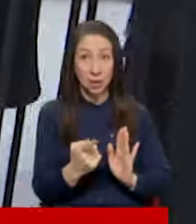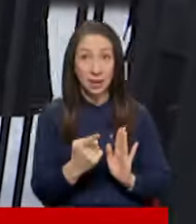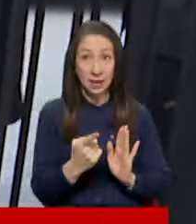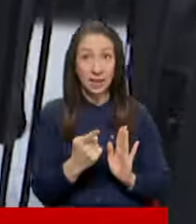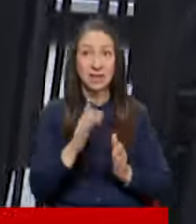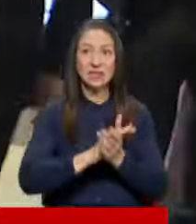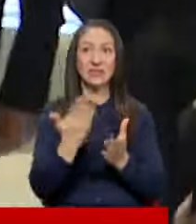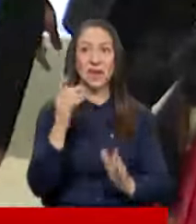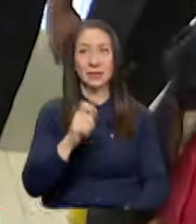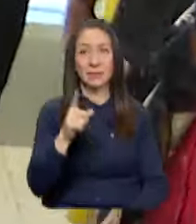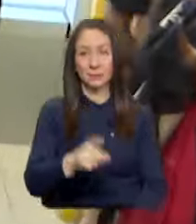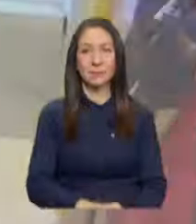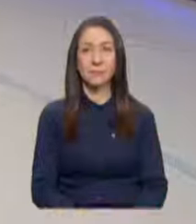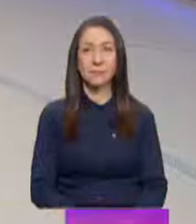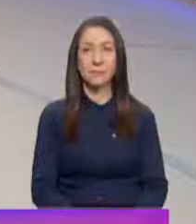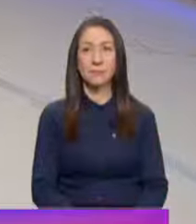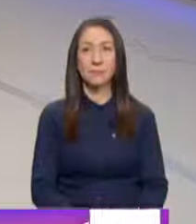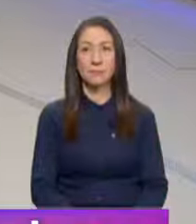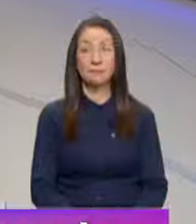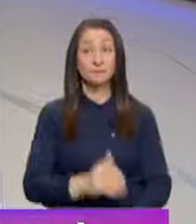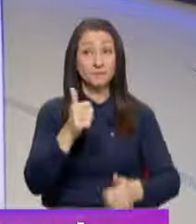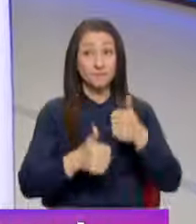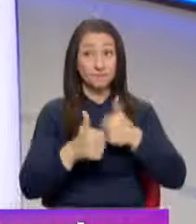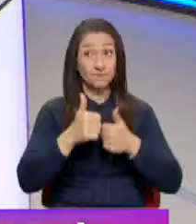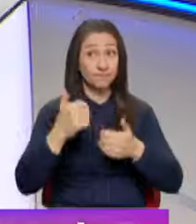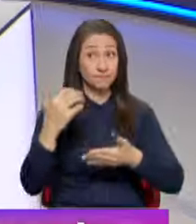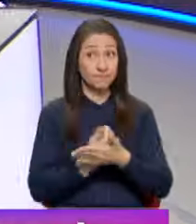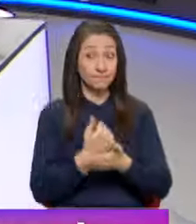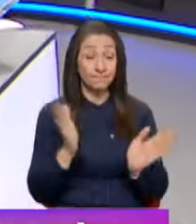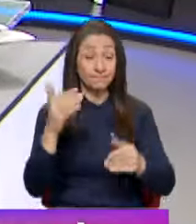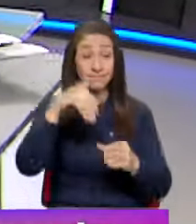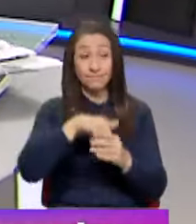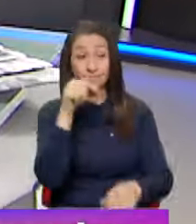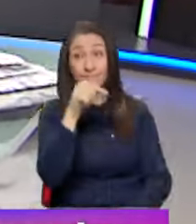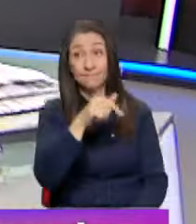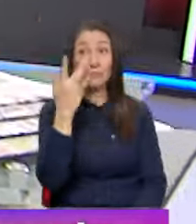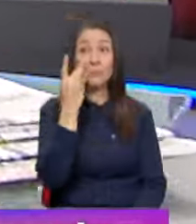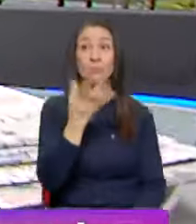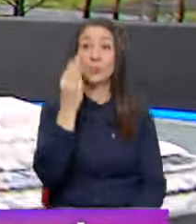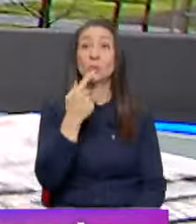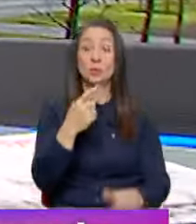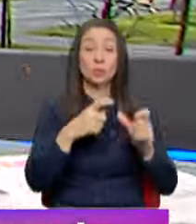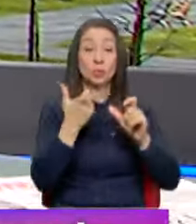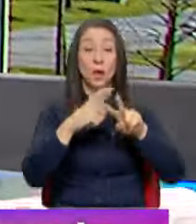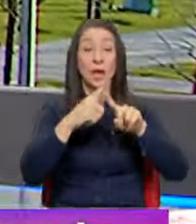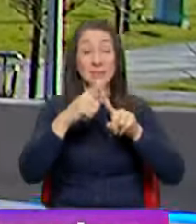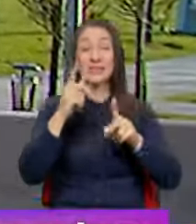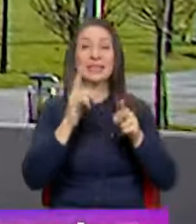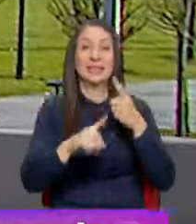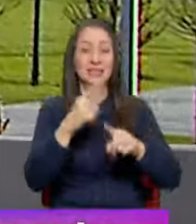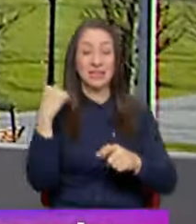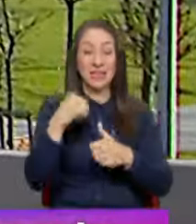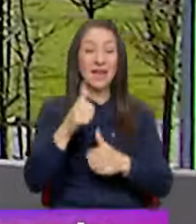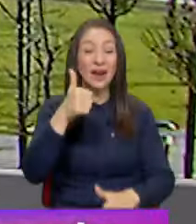istifa etti yarışın kazananı sandıkta belli olur diyor Suat Kılıç e yeniden Refah